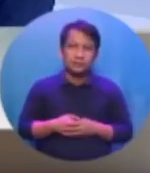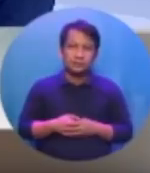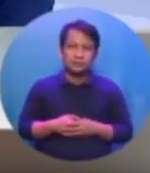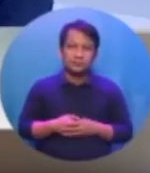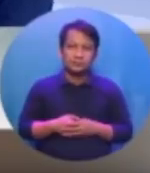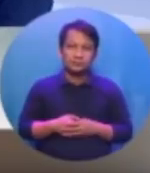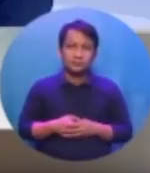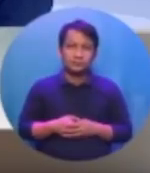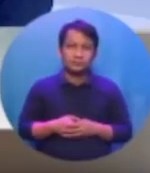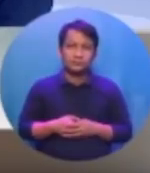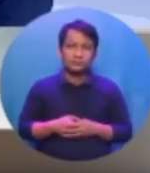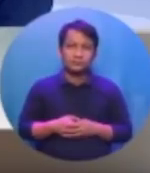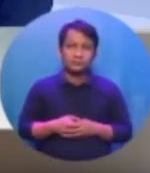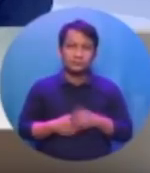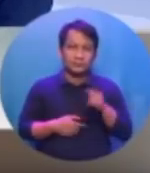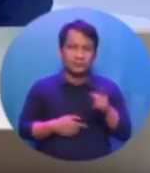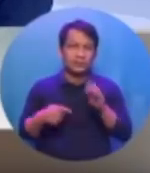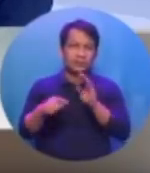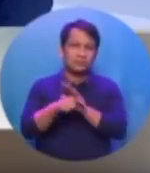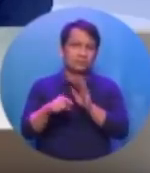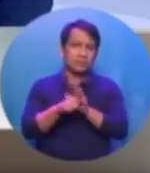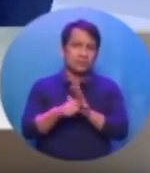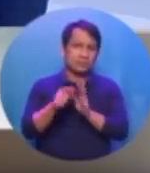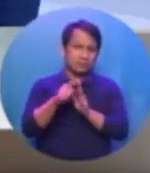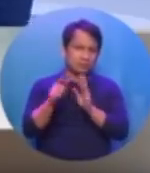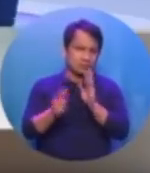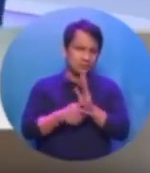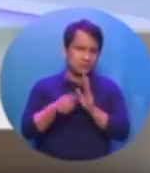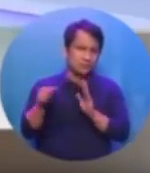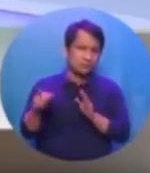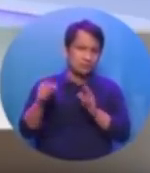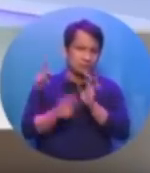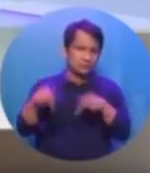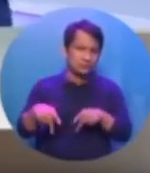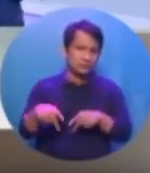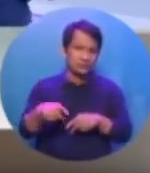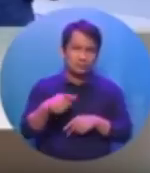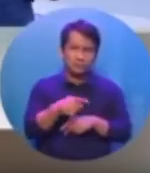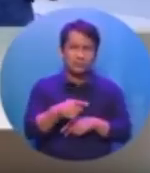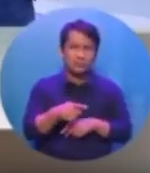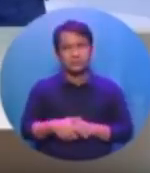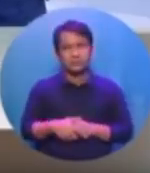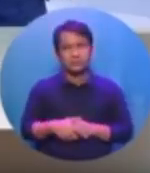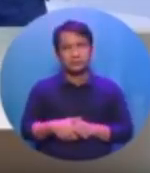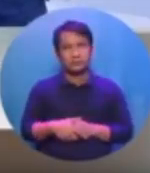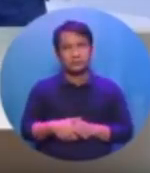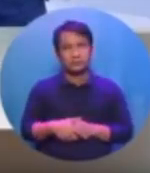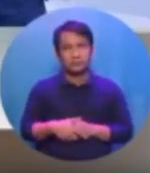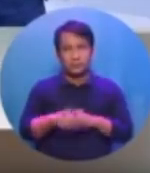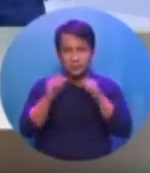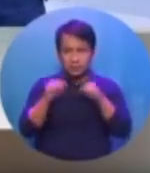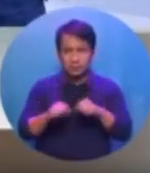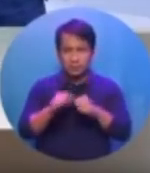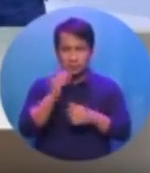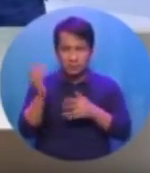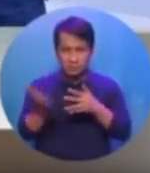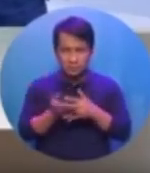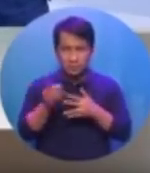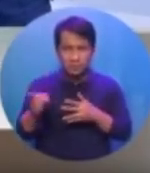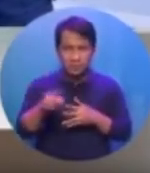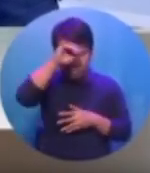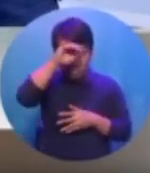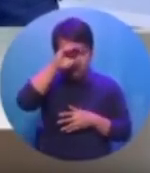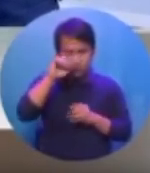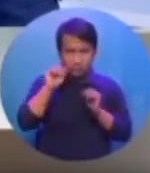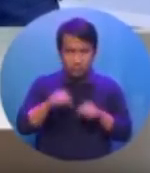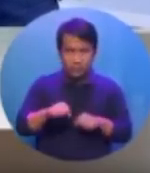dyan? Ma'am Daisy? Labag naman yan sa ano, sir? Parang hindi tao naman ang pagtatay nila sa bata? So, pwedeng kasuhan itong lolo't